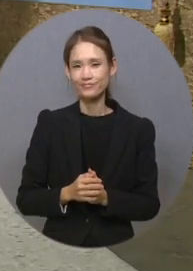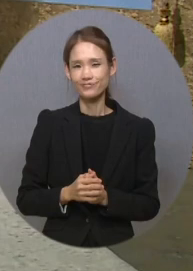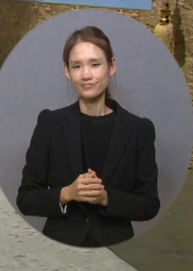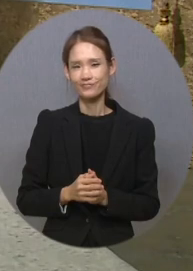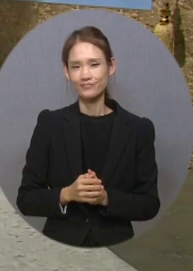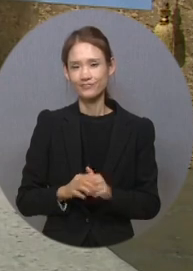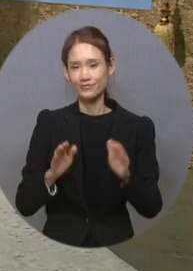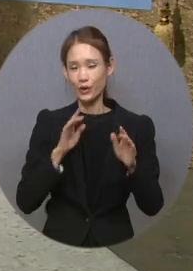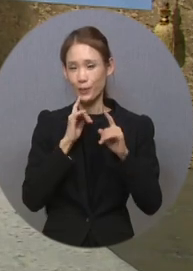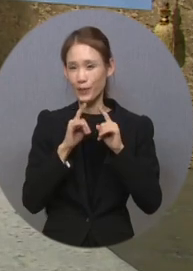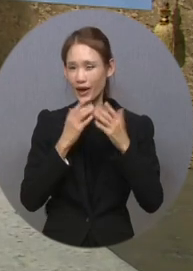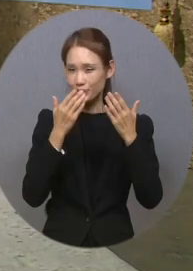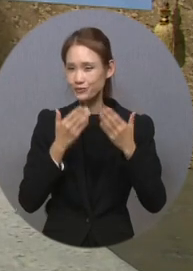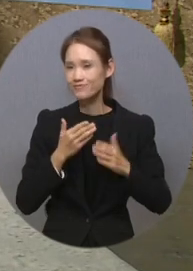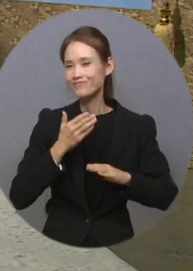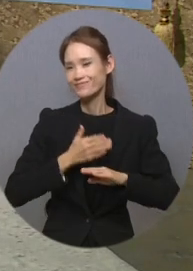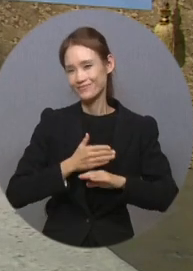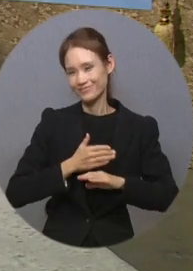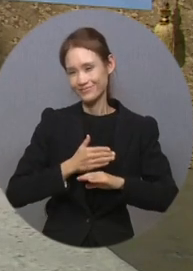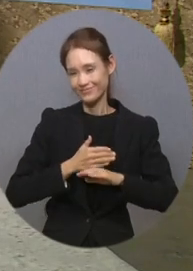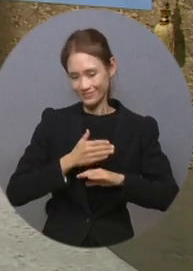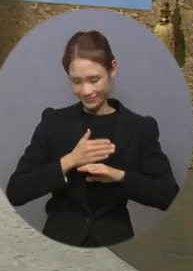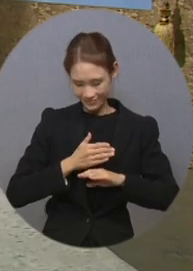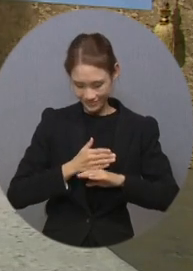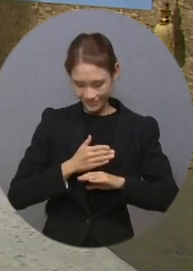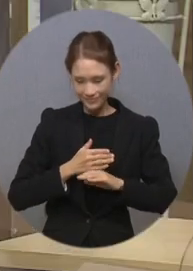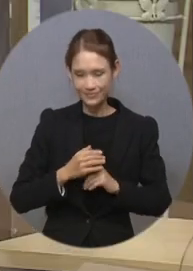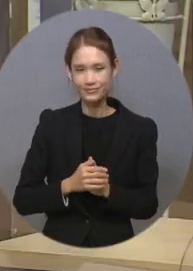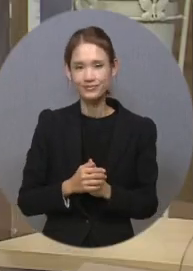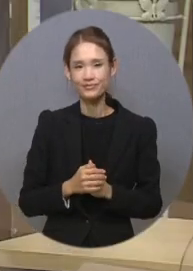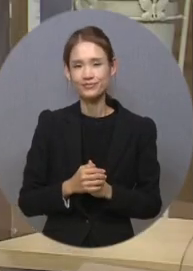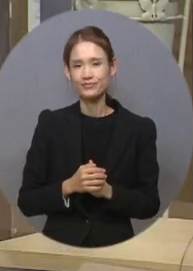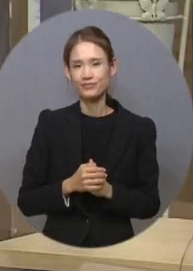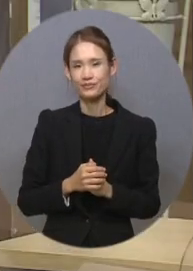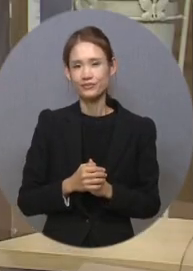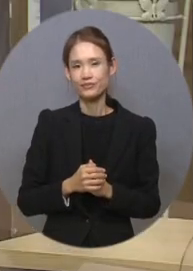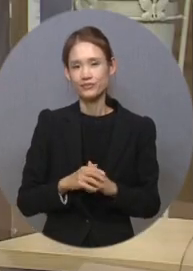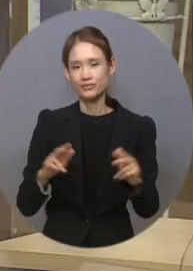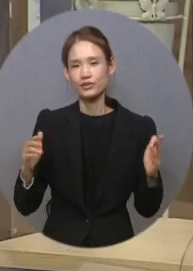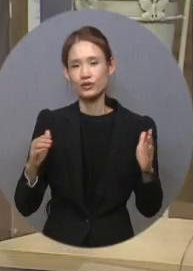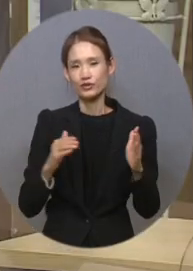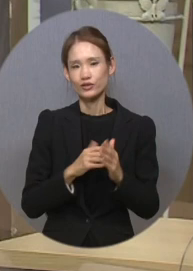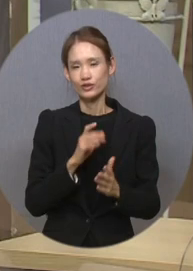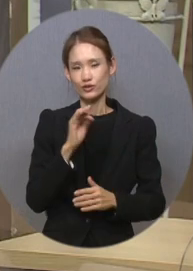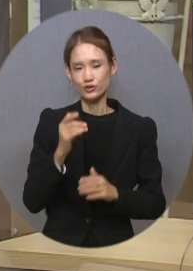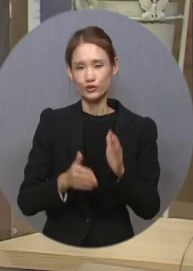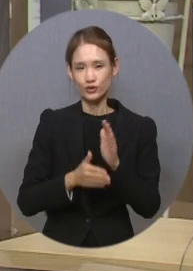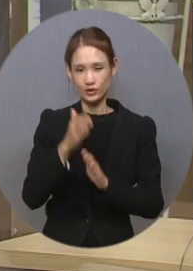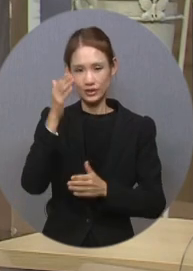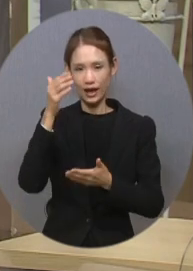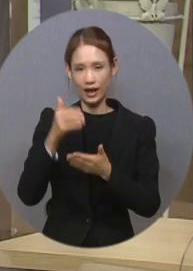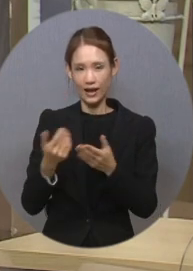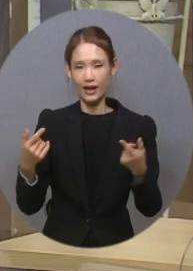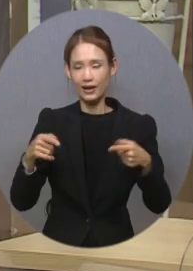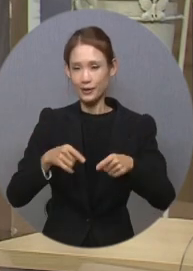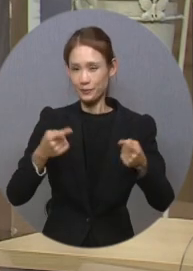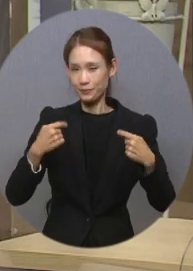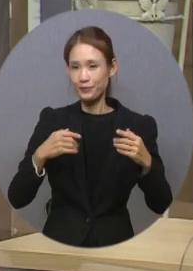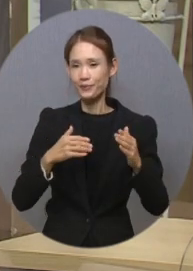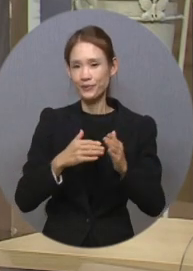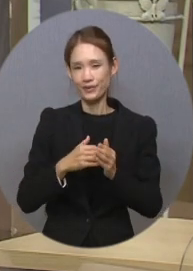네, 오늘 말씀 감사합니다. 고맙습니다. 네, 지금까지 여수시 권호봉 시장님과